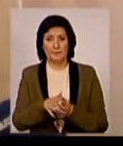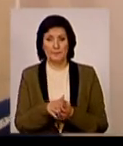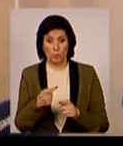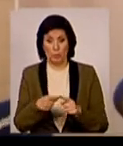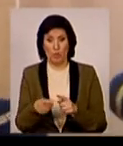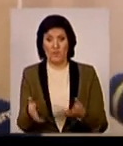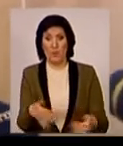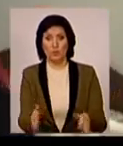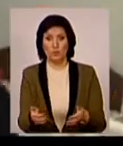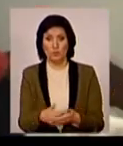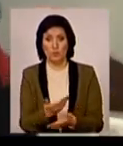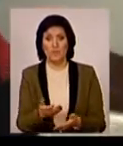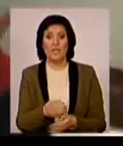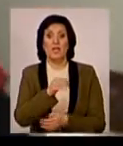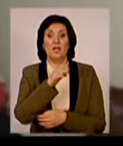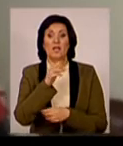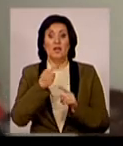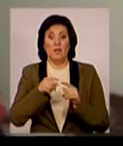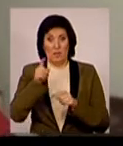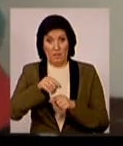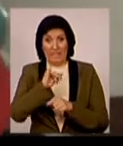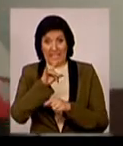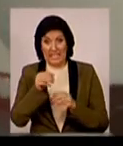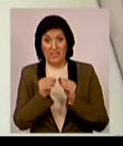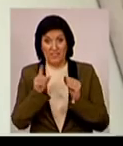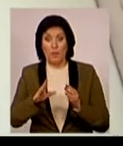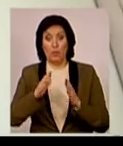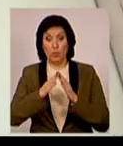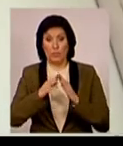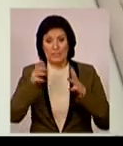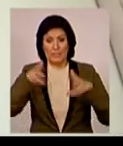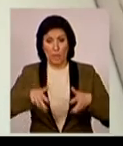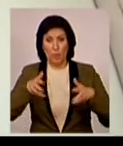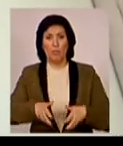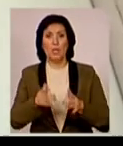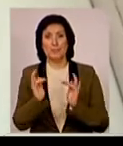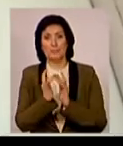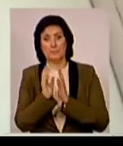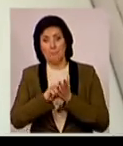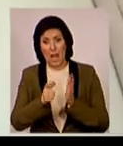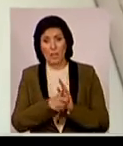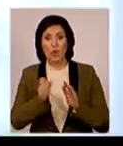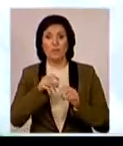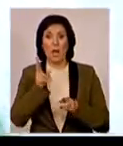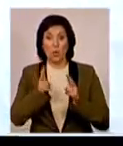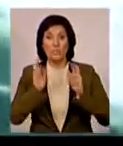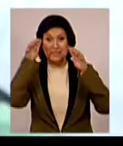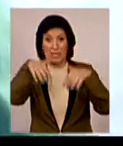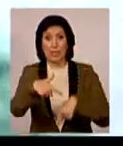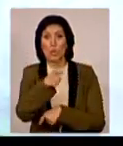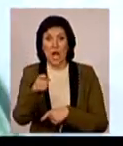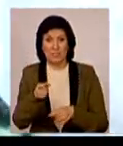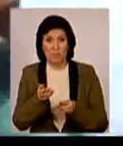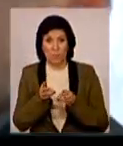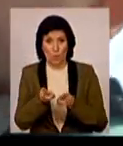є, плюс відро. В Ірини з того ж будинку затопило спальню. На кухні залило газову колонку. Тепер родина з